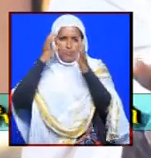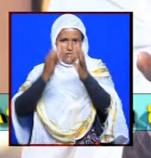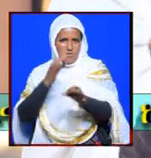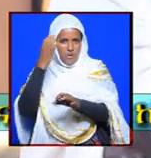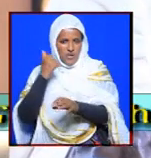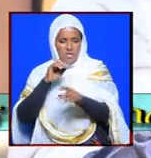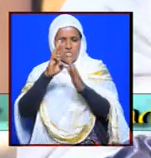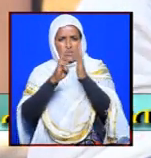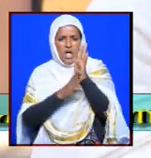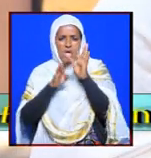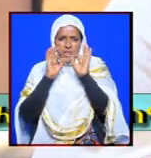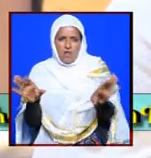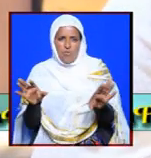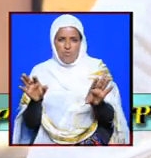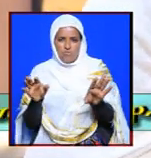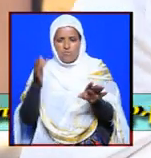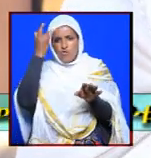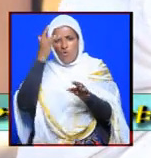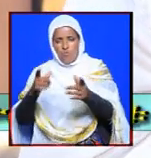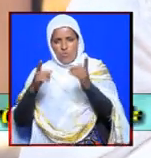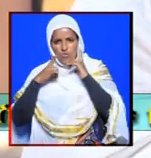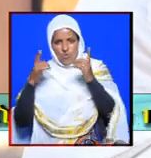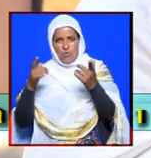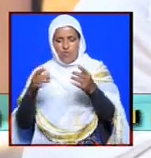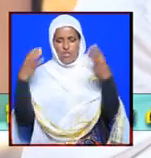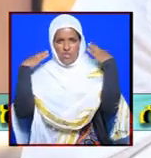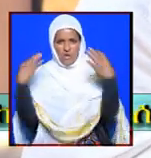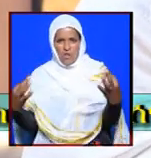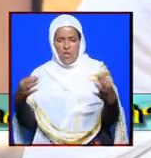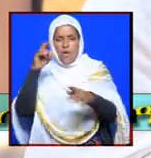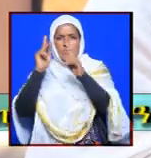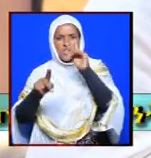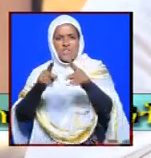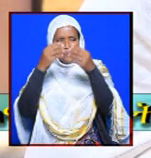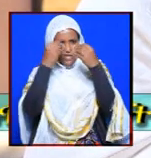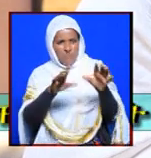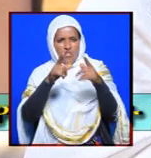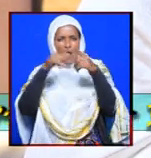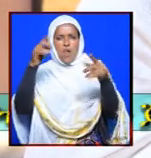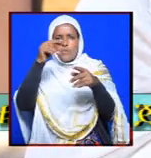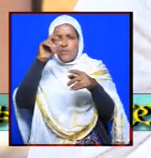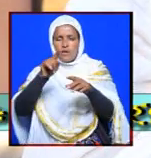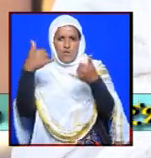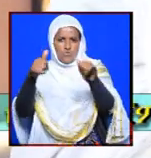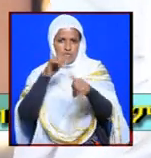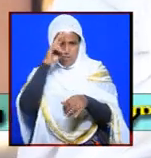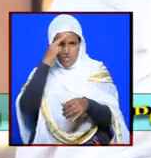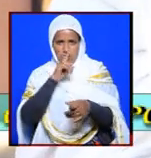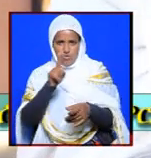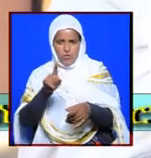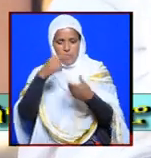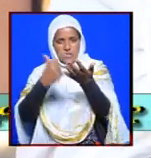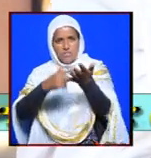ነው። ስለዚህ ስርዓት አልበኝነትን ያነግሳል። ጤነኛ ማህበረሰብ እንዲጠፋ ታላቅ ሚና እየተጫወተ ነው። ለዚህ ነው